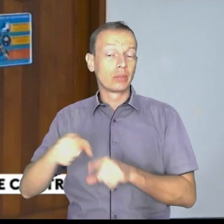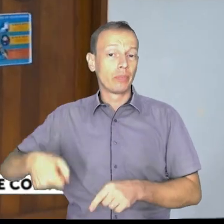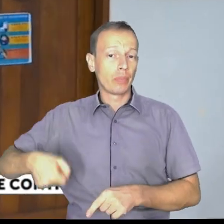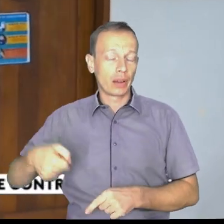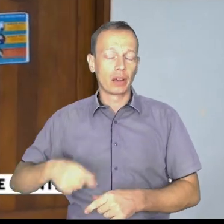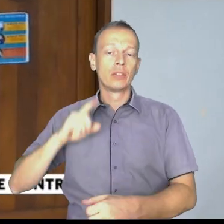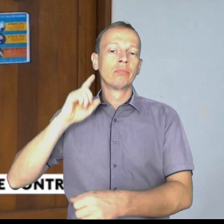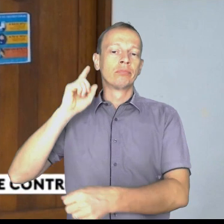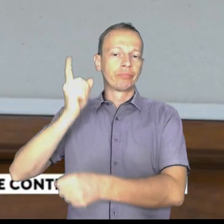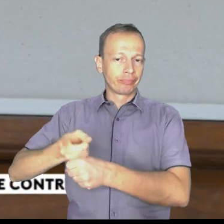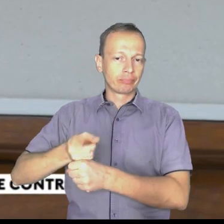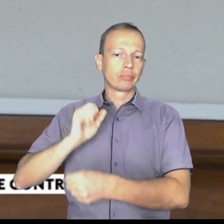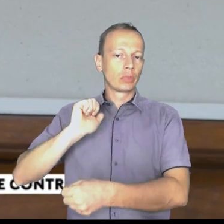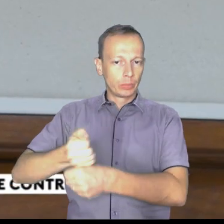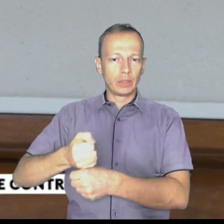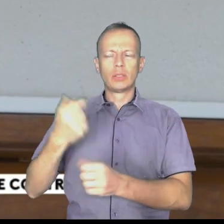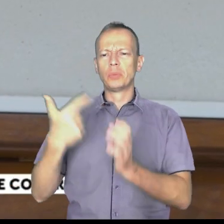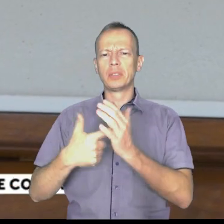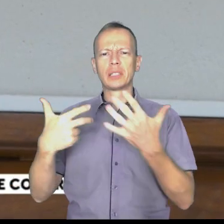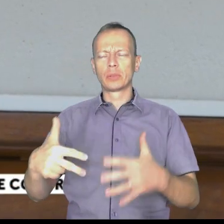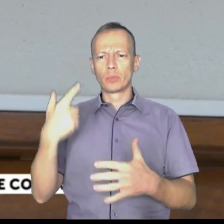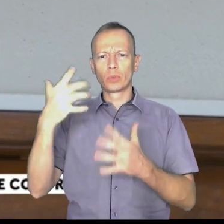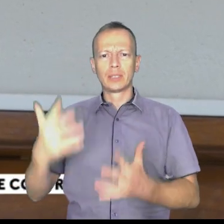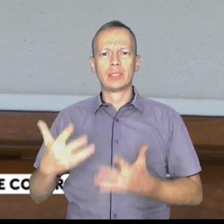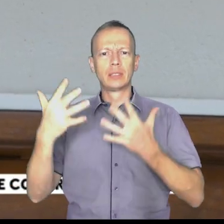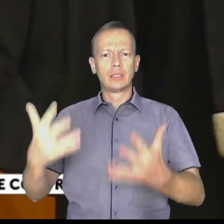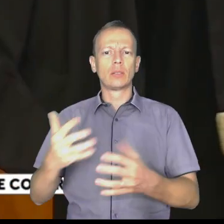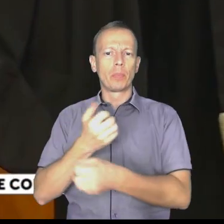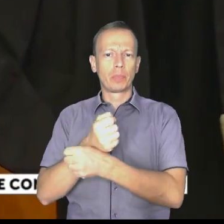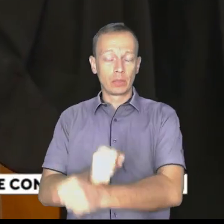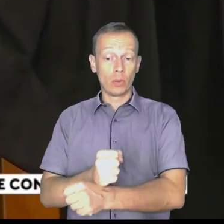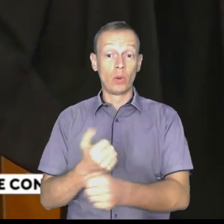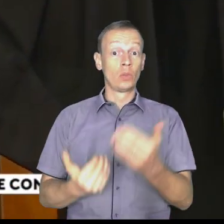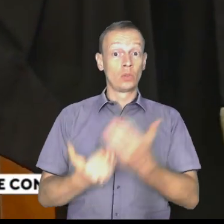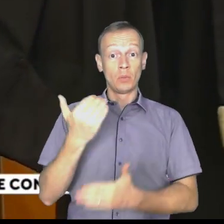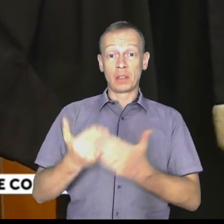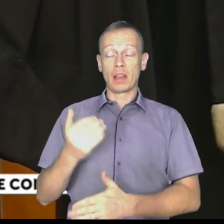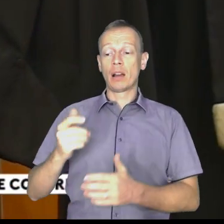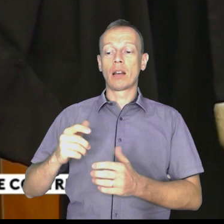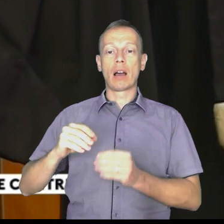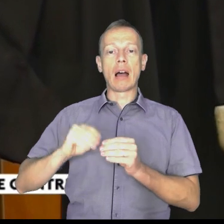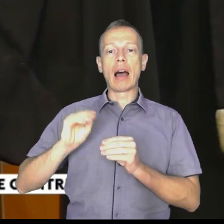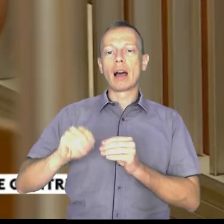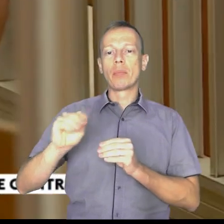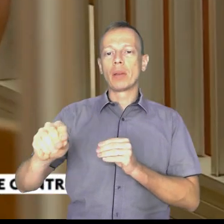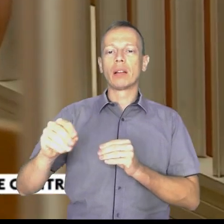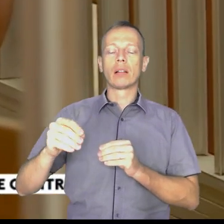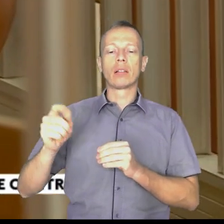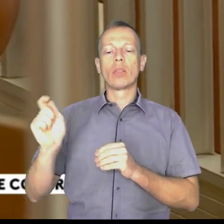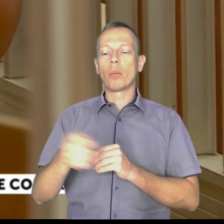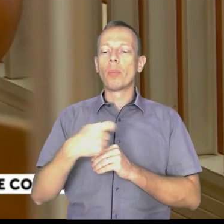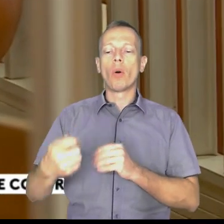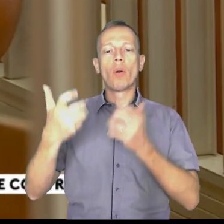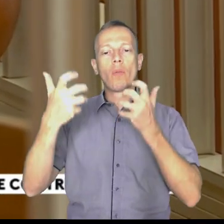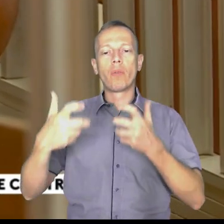en 2018 à 10 ans de prison. La cour d'appel a annulé ce matin la procédure pour vice, justement. Sa mise